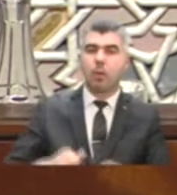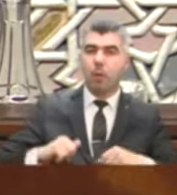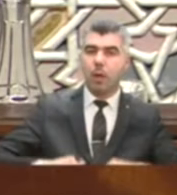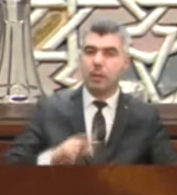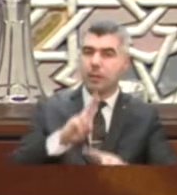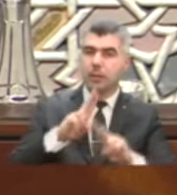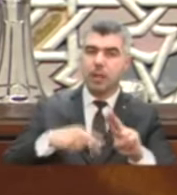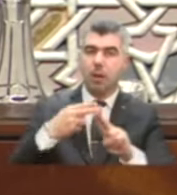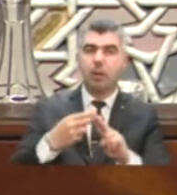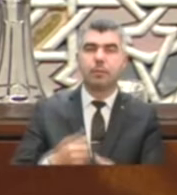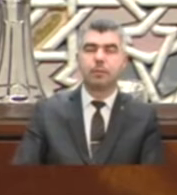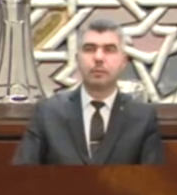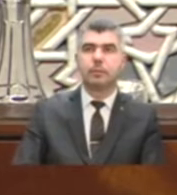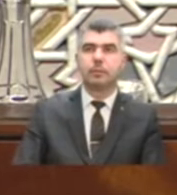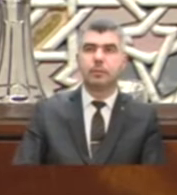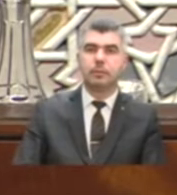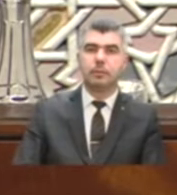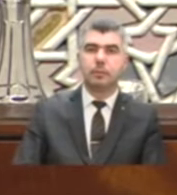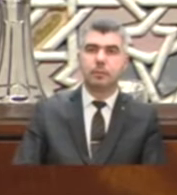الوزير